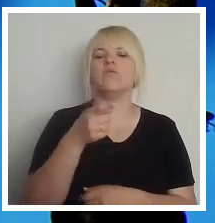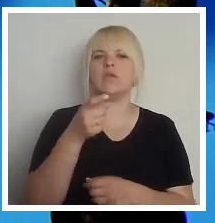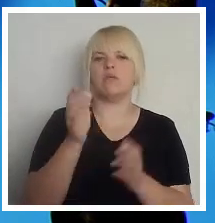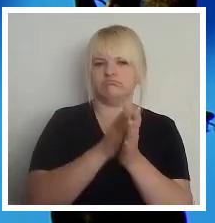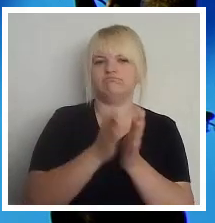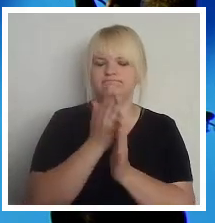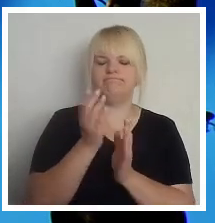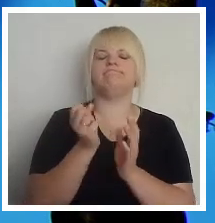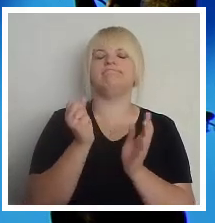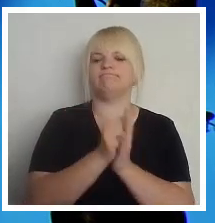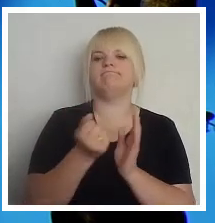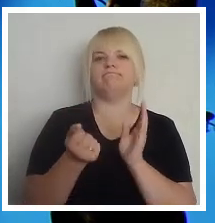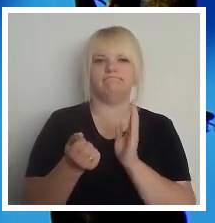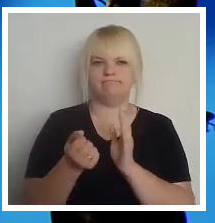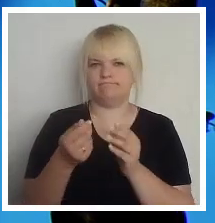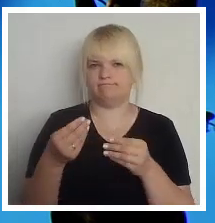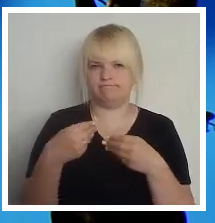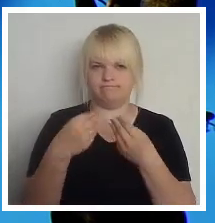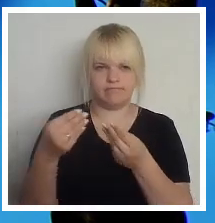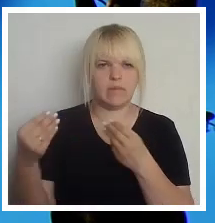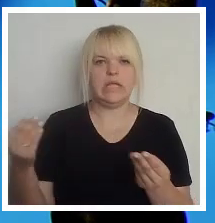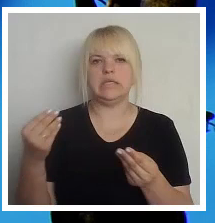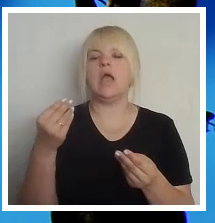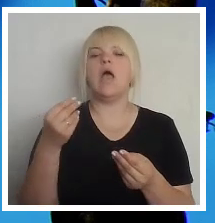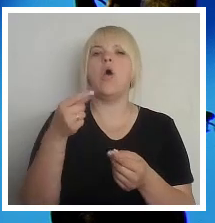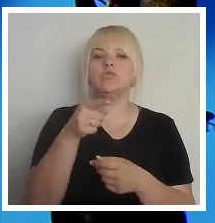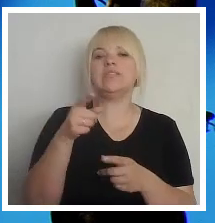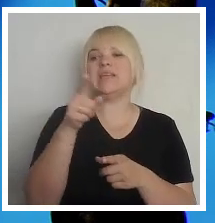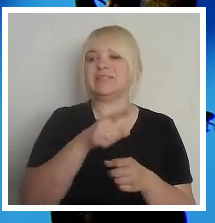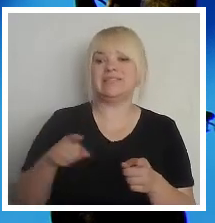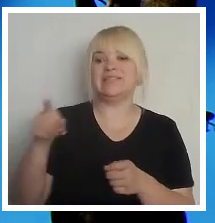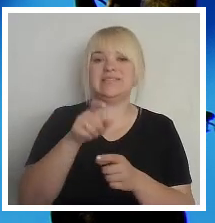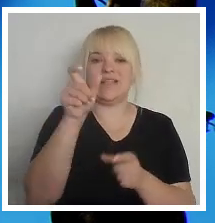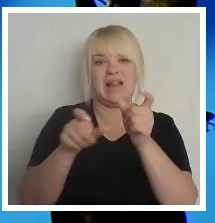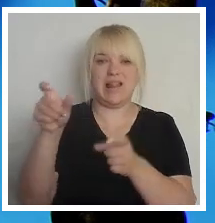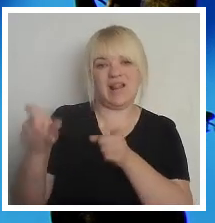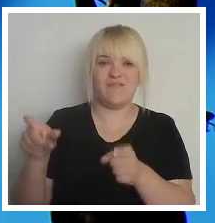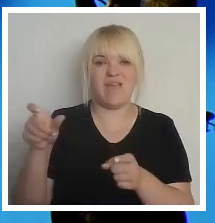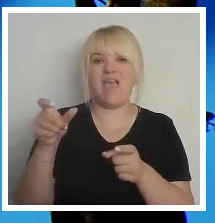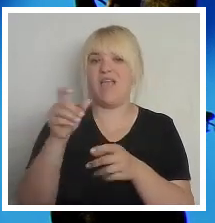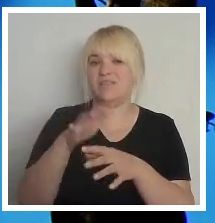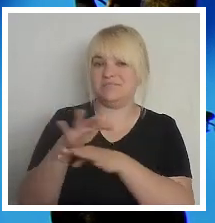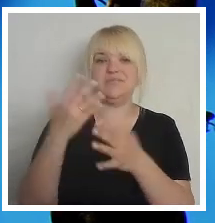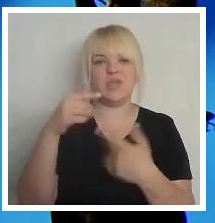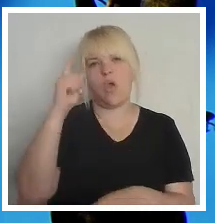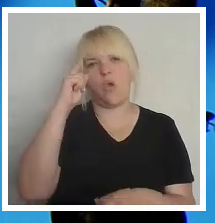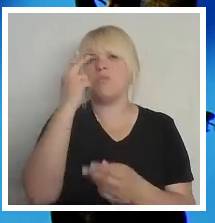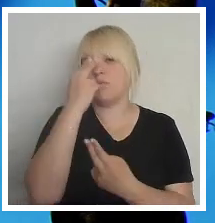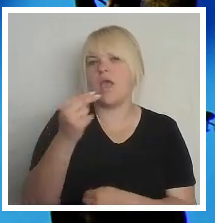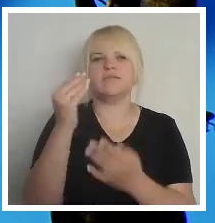auditorija, nu, teiksim tā, vēsturiski ir pieradusi, ka saturs ir bez